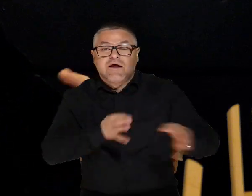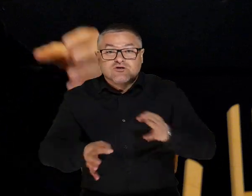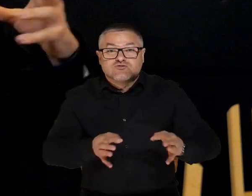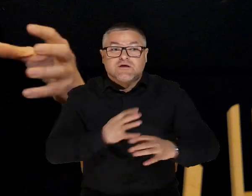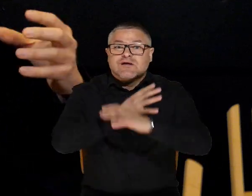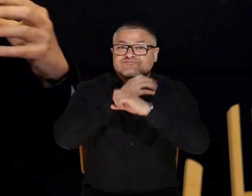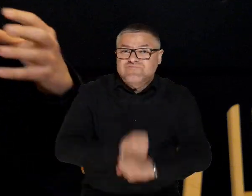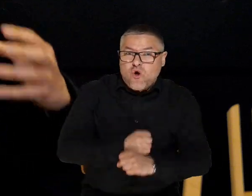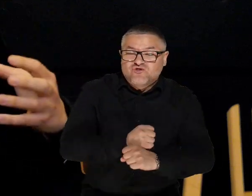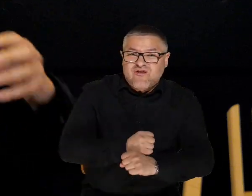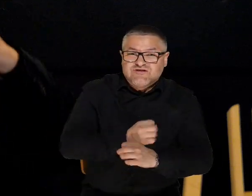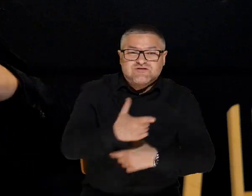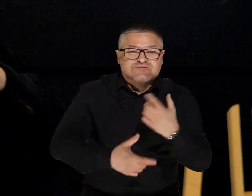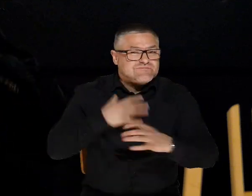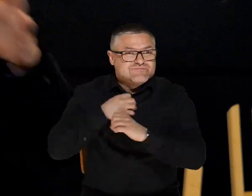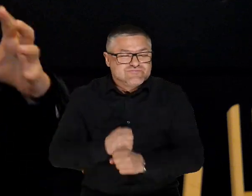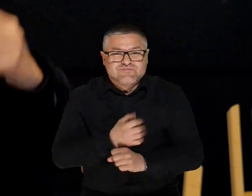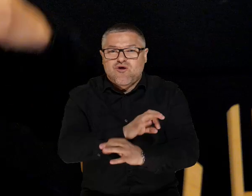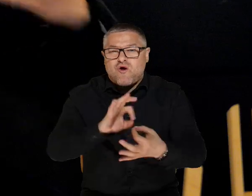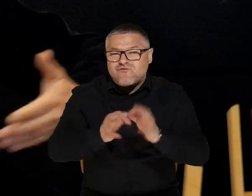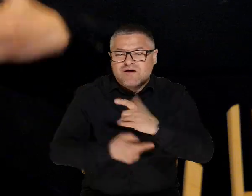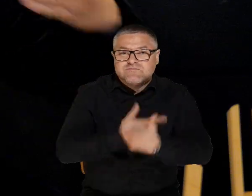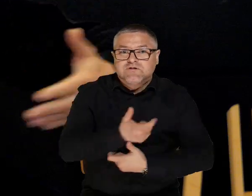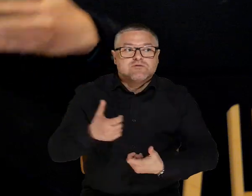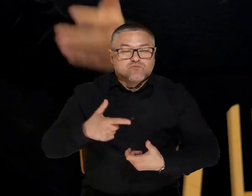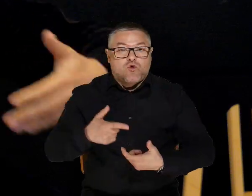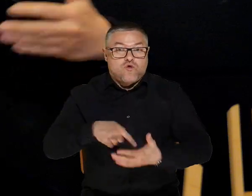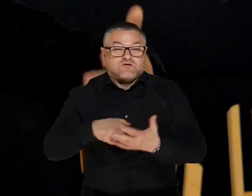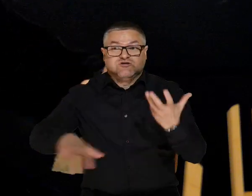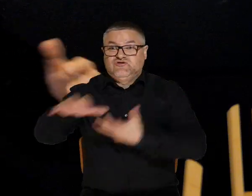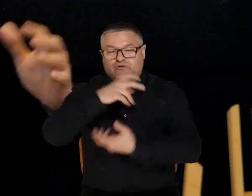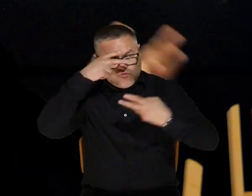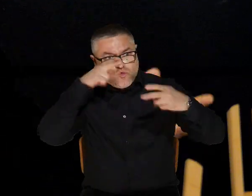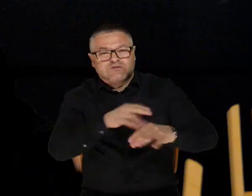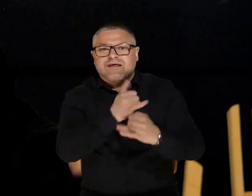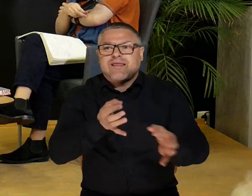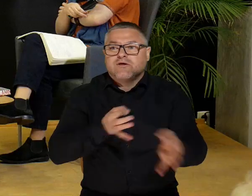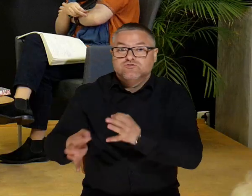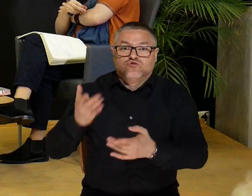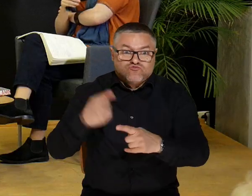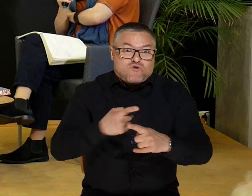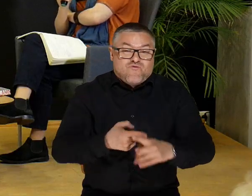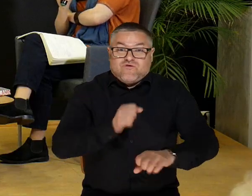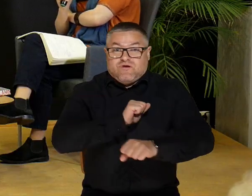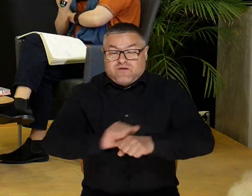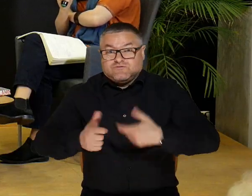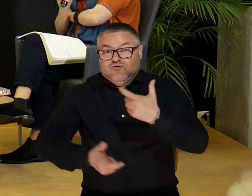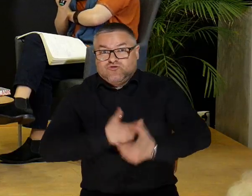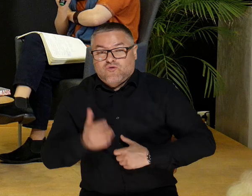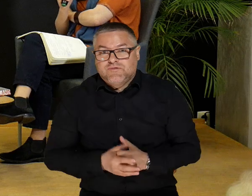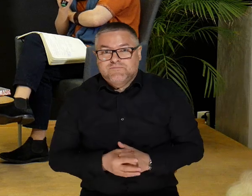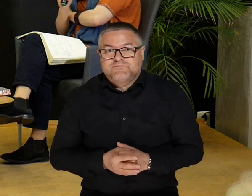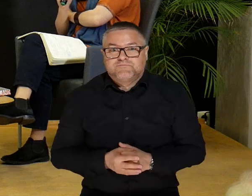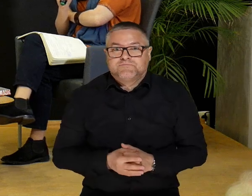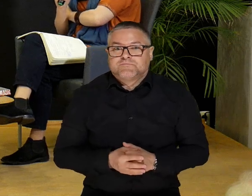Holokaustu może być punktem wyjścia do tego, żeby świat uznał też inne historie. I tak się dzieje. A z drugiej